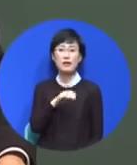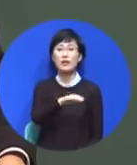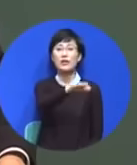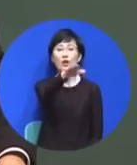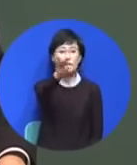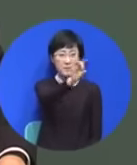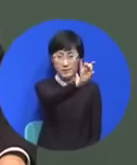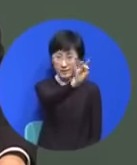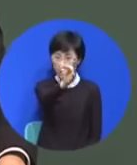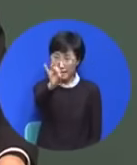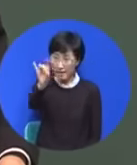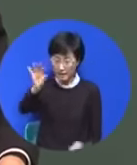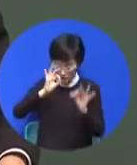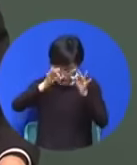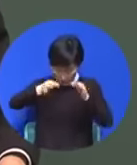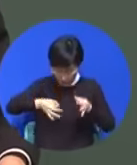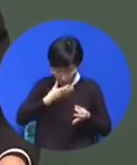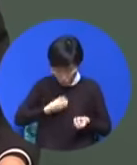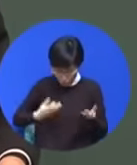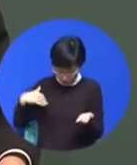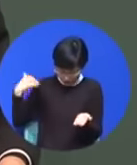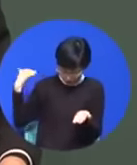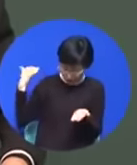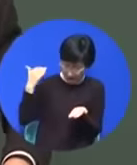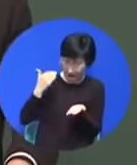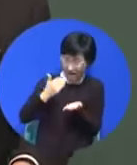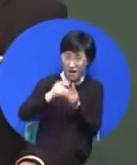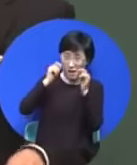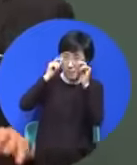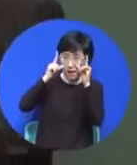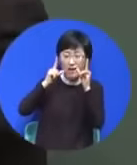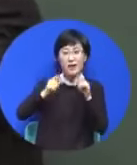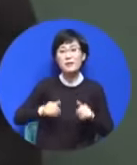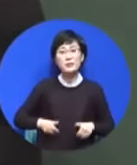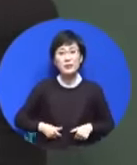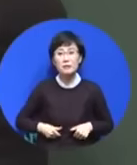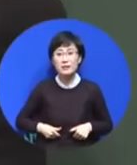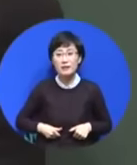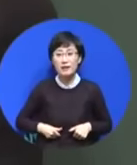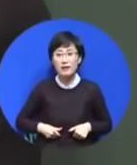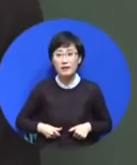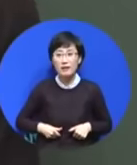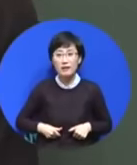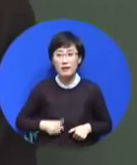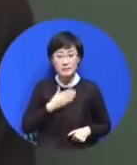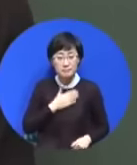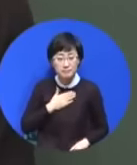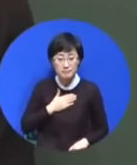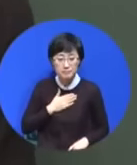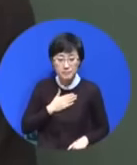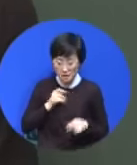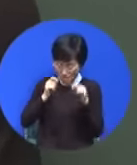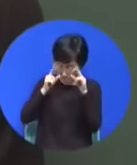큰 축복 받았는지 아셔야 돼요 이러면 완전 눈이